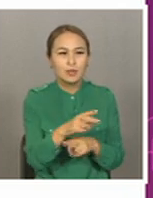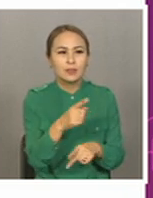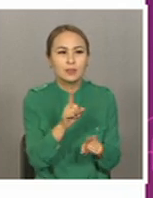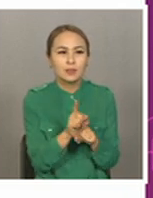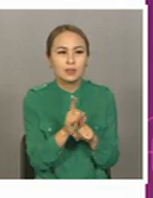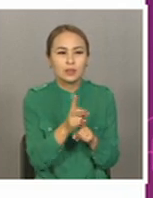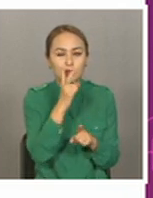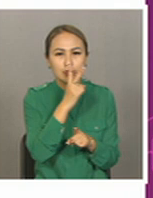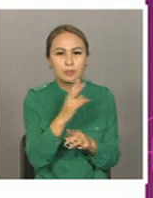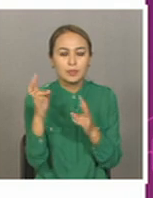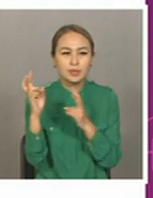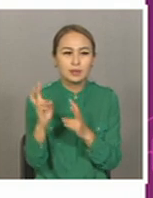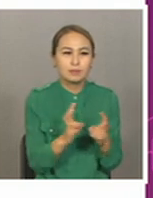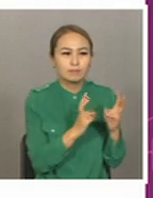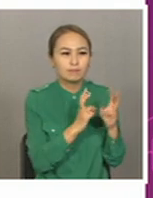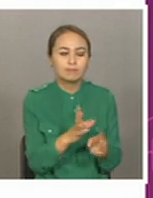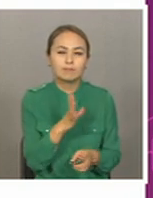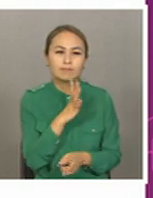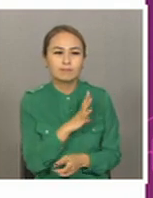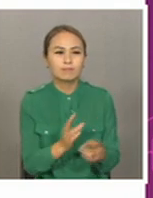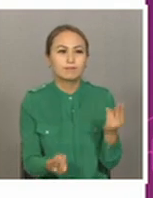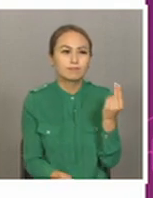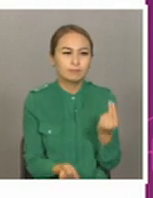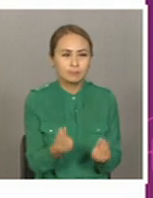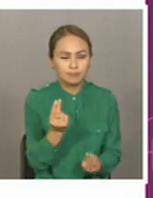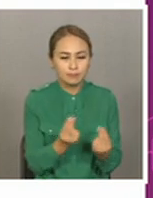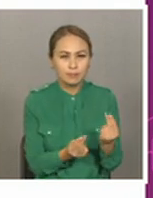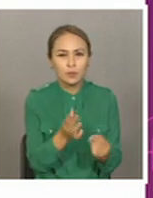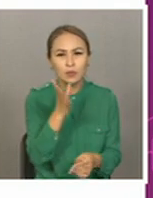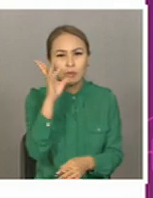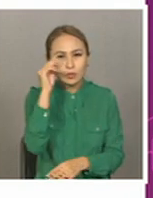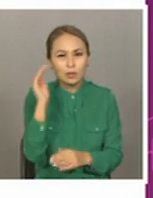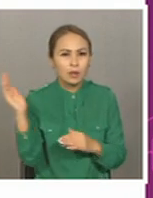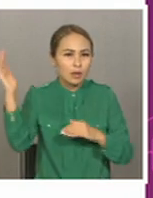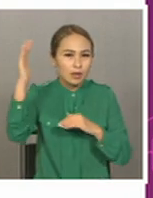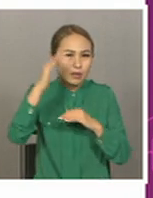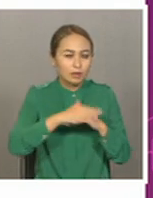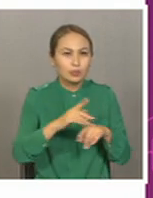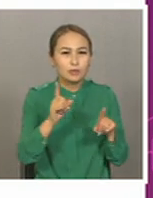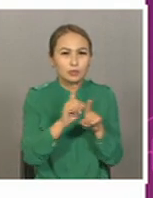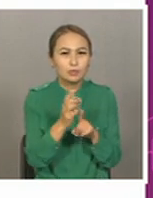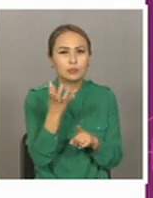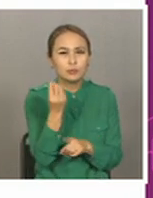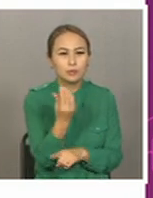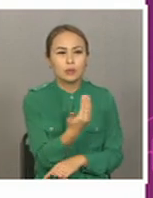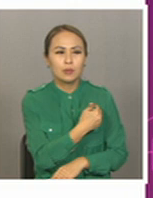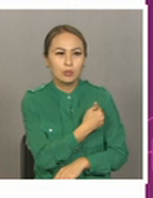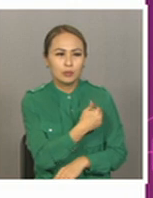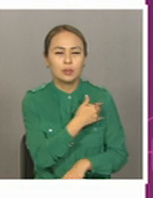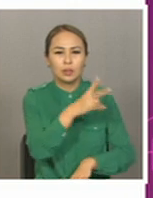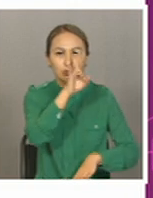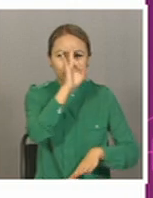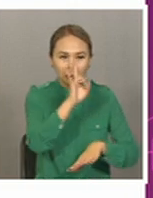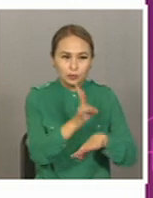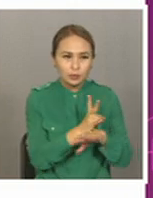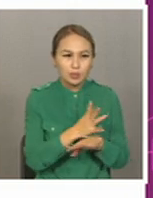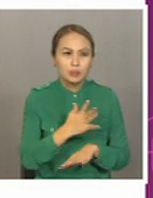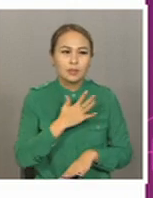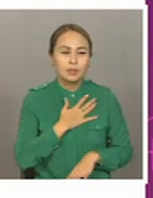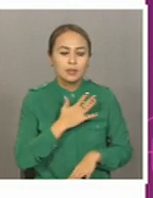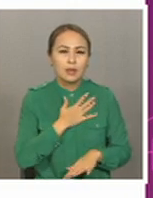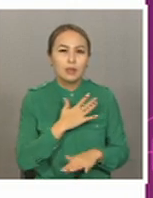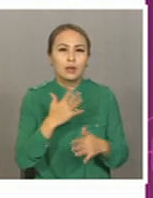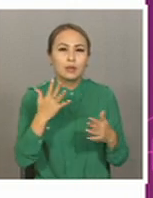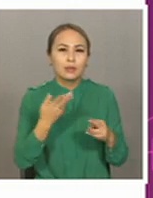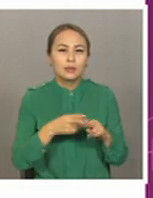енді әткеншек теппедік. Ойнасақта күн ұзақ, құмарына жетпедік. Түнде тыныс аламыз,